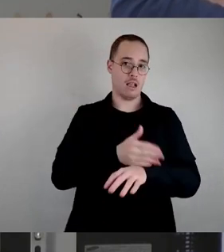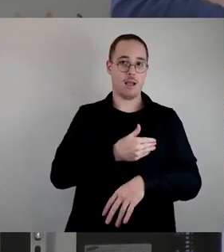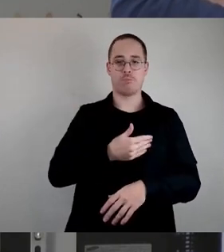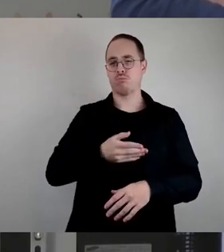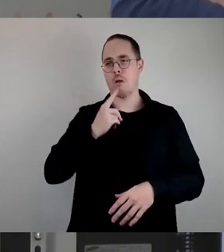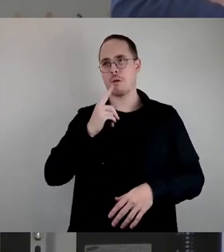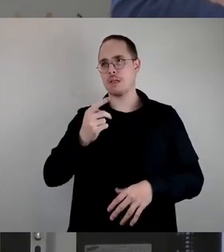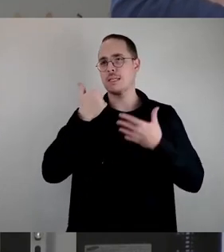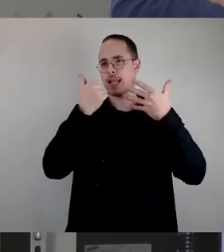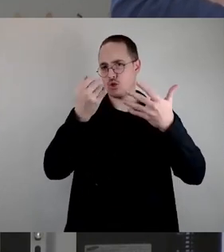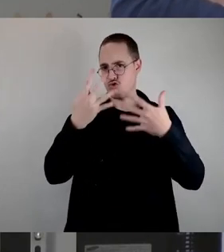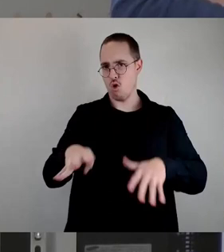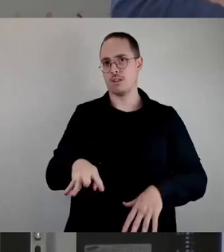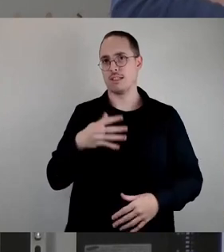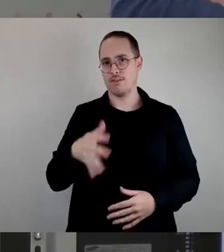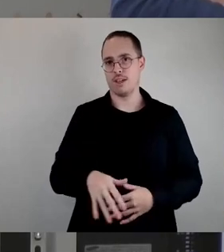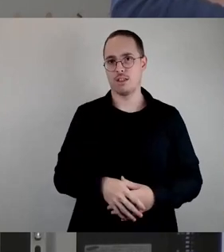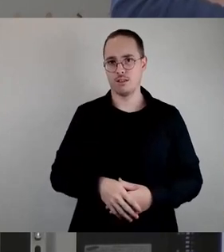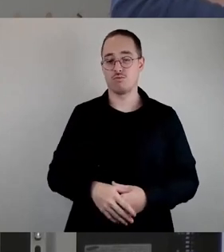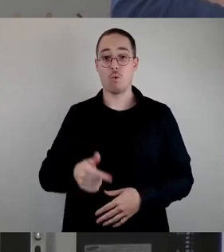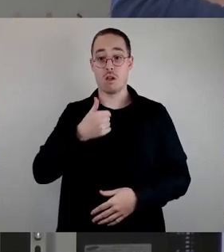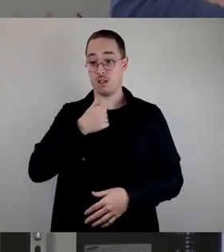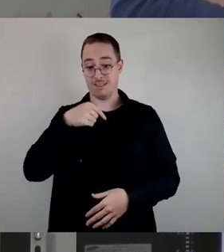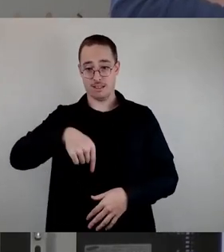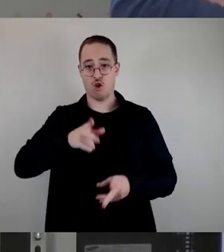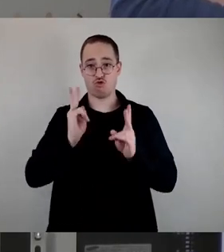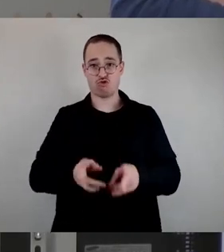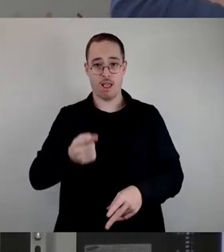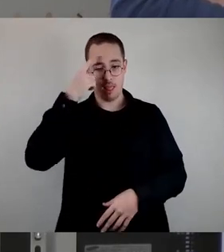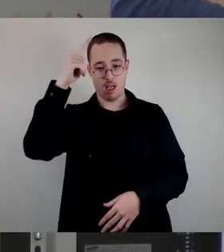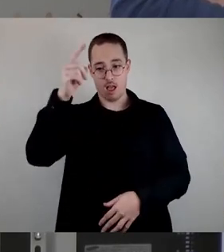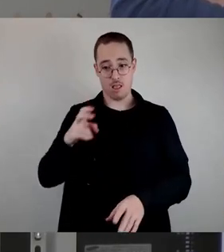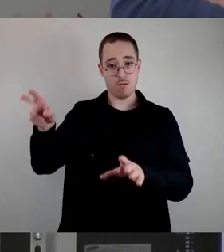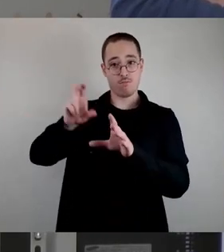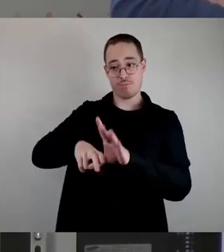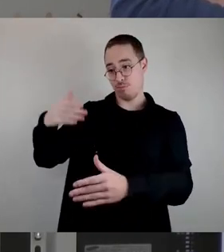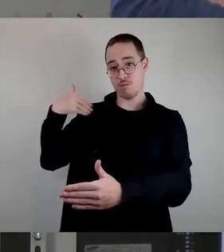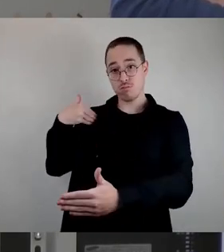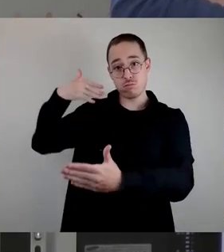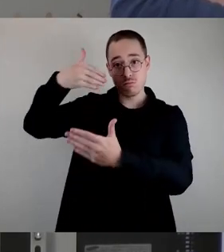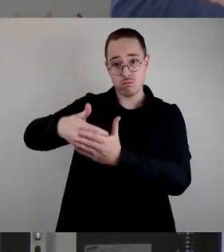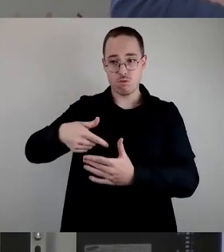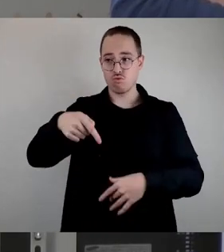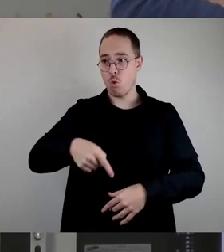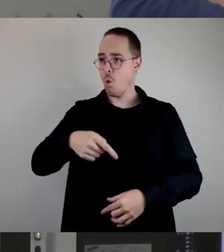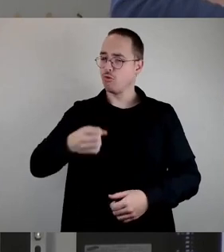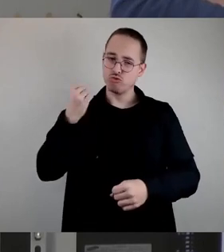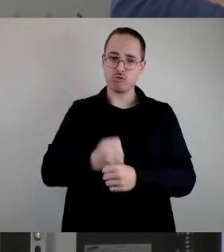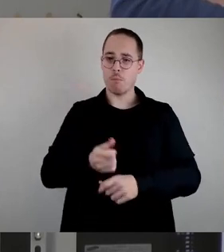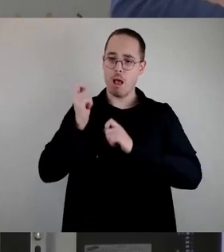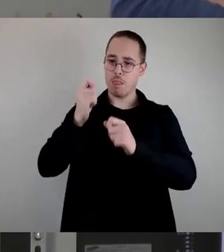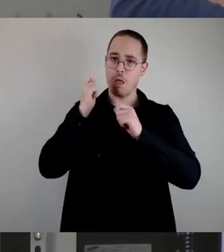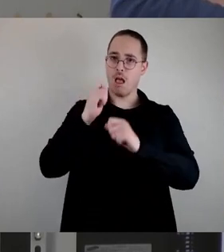den Wunsch und entsprechende Anträge, es möge dort wieder eine Fähre fahren. Und das waren